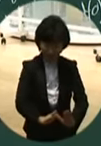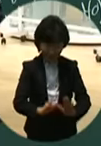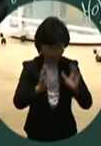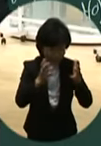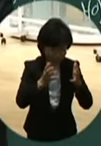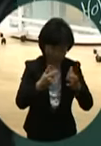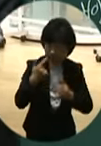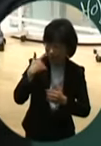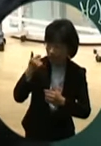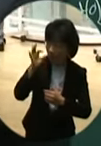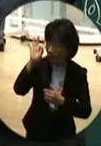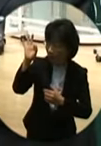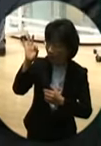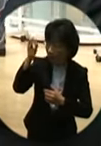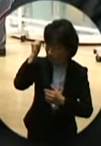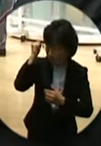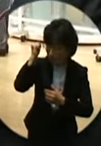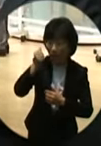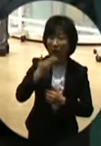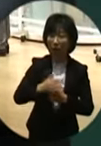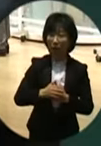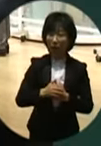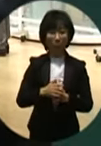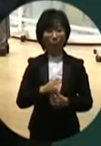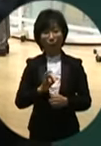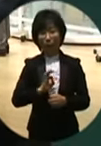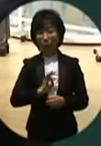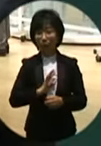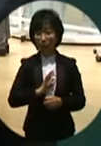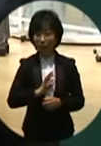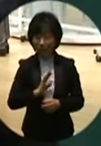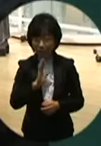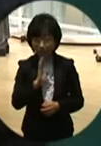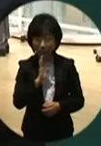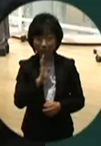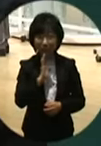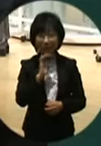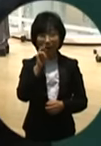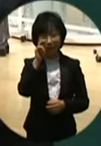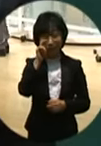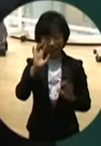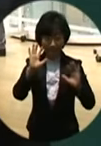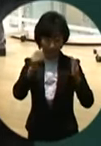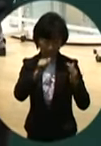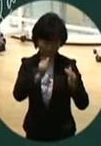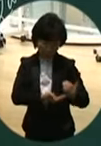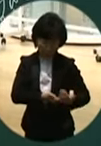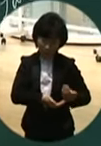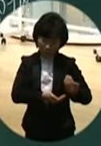young child recognizes his father. 희한하죠. Right? Isn't that strange? 이 젖먹이가 말이죠.